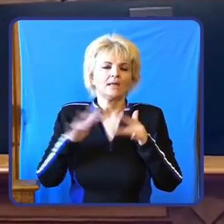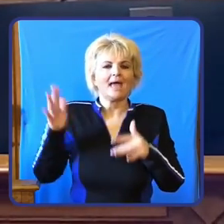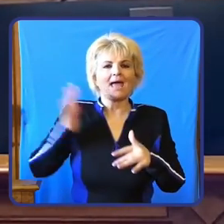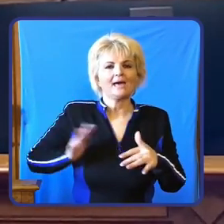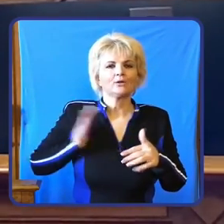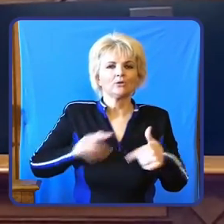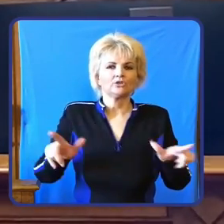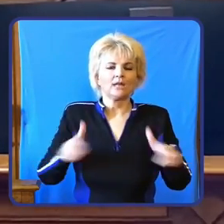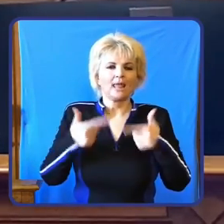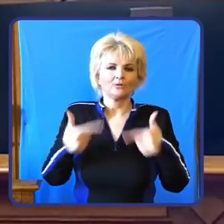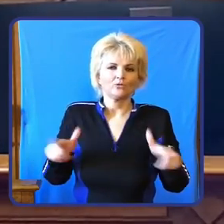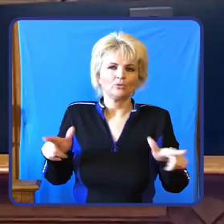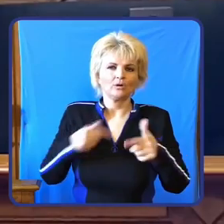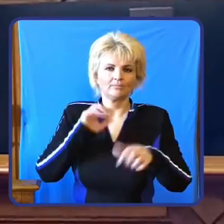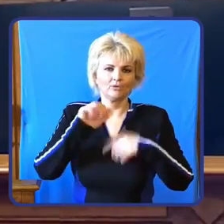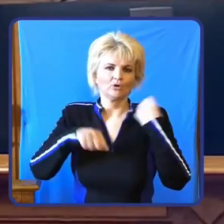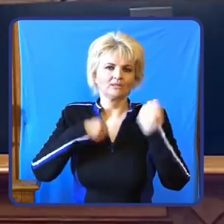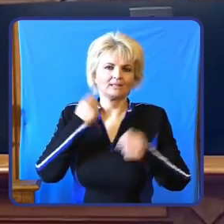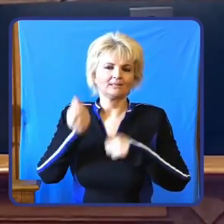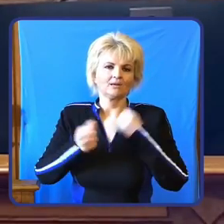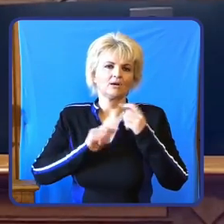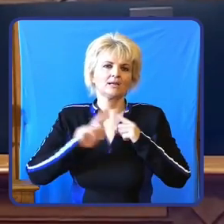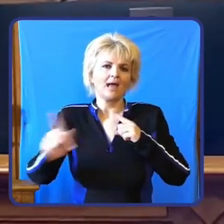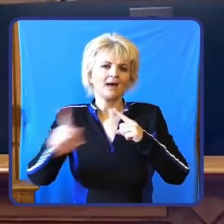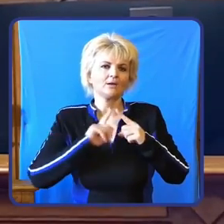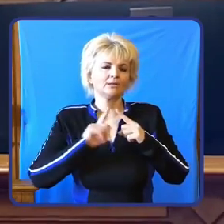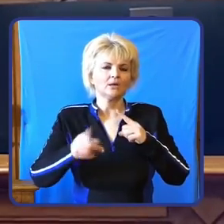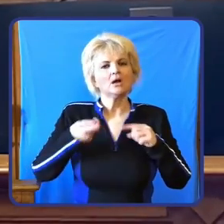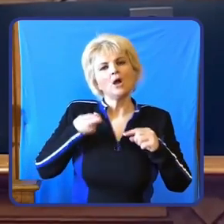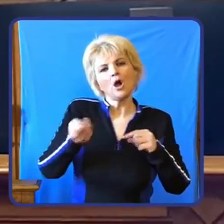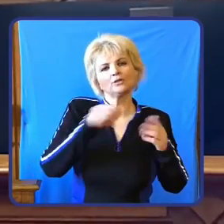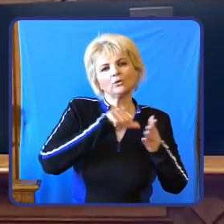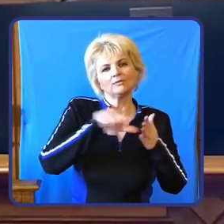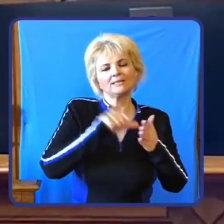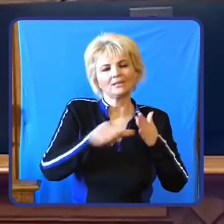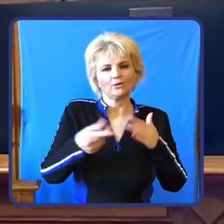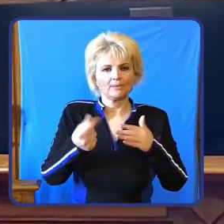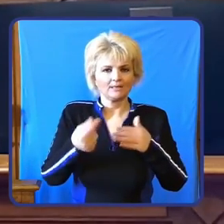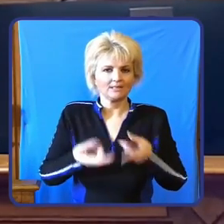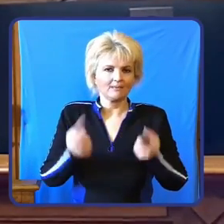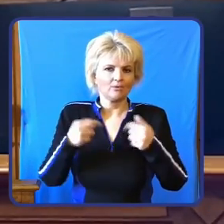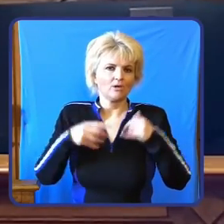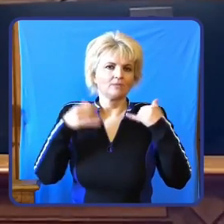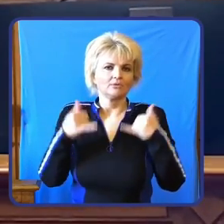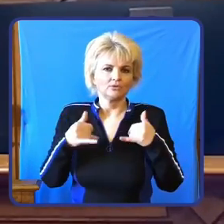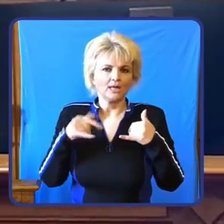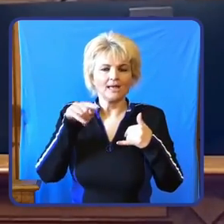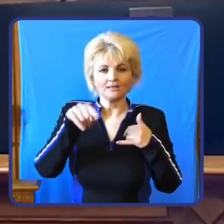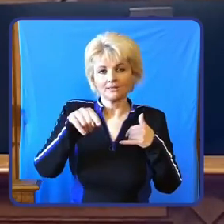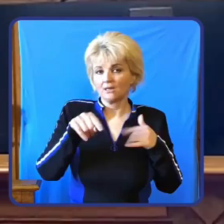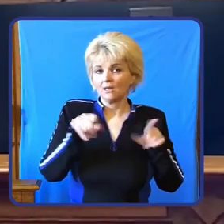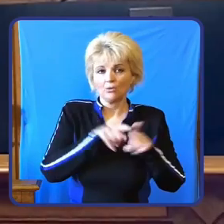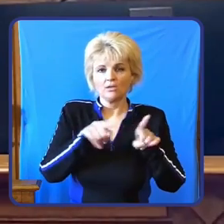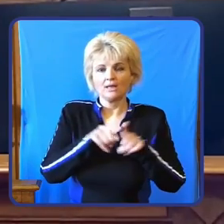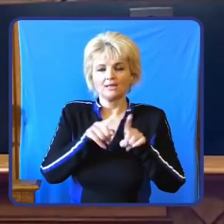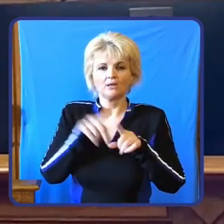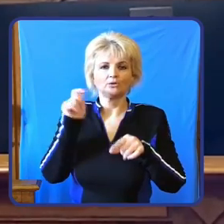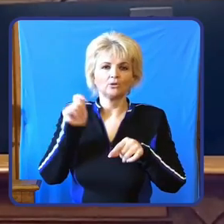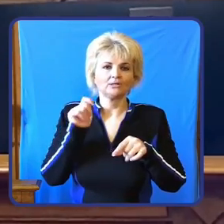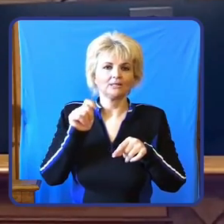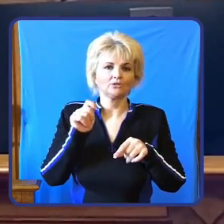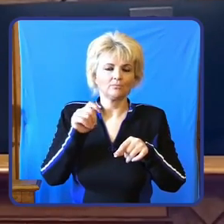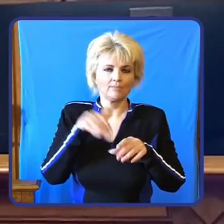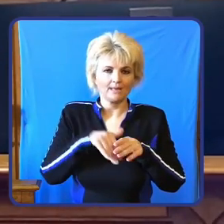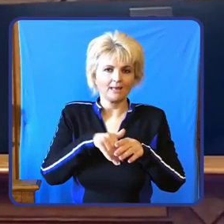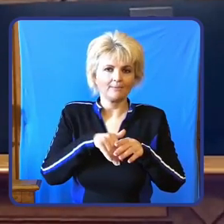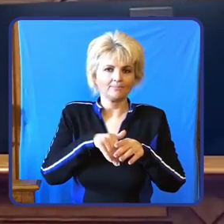erkőstelenül, etikátlanul működtetik a járataikat az adófizetők pénzén azóta is. Nos, ez ugyanez a döntés kimondta